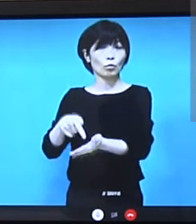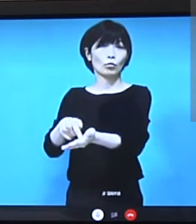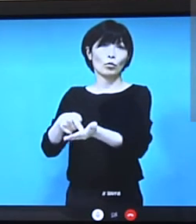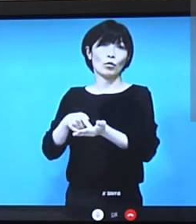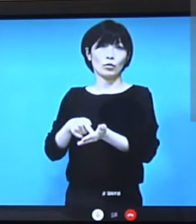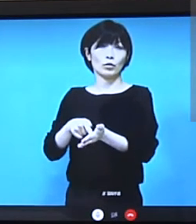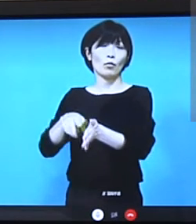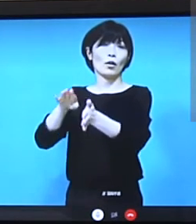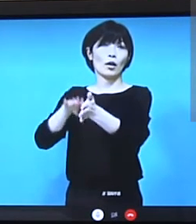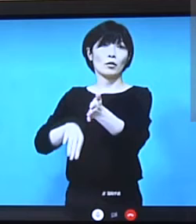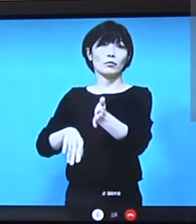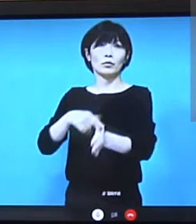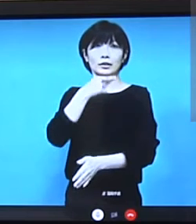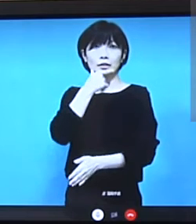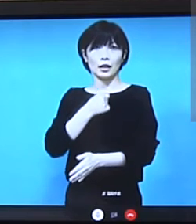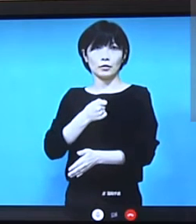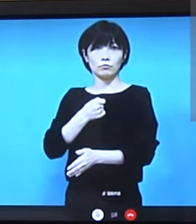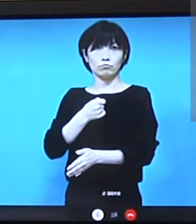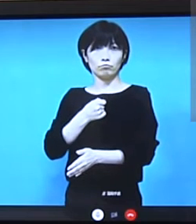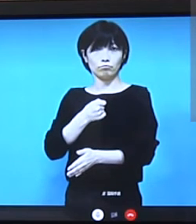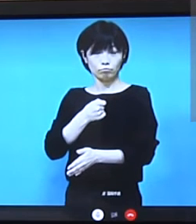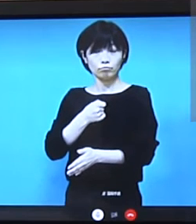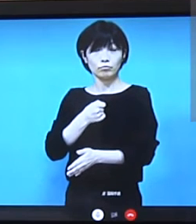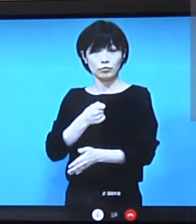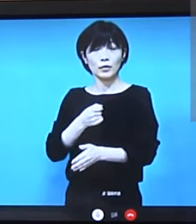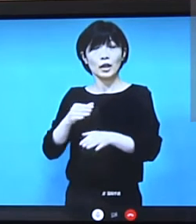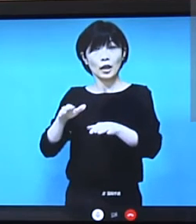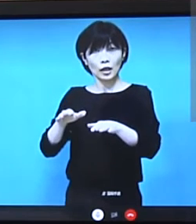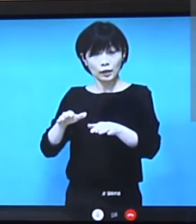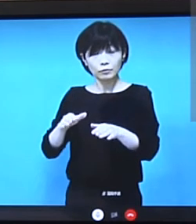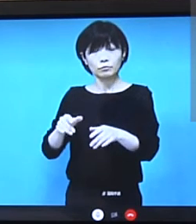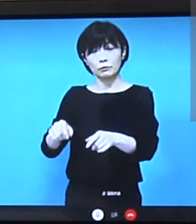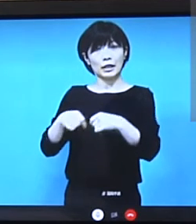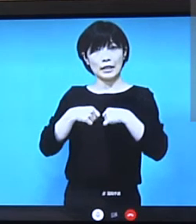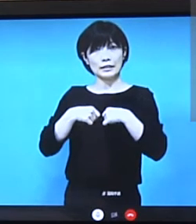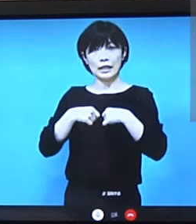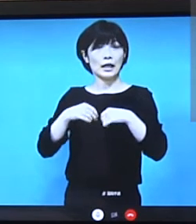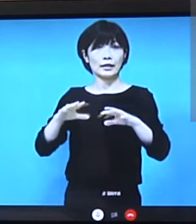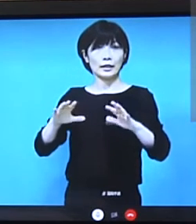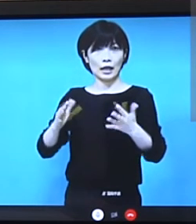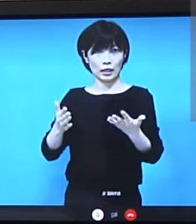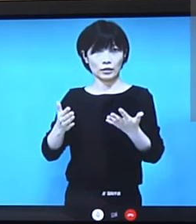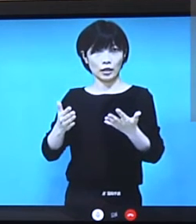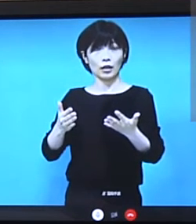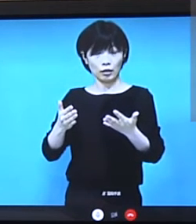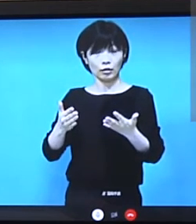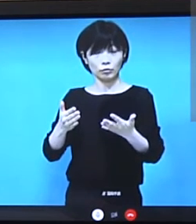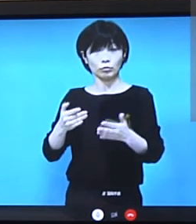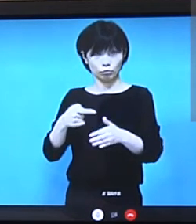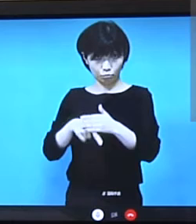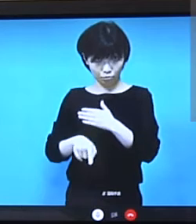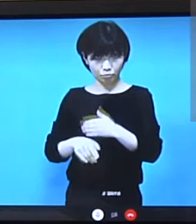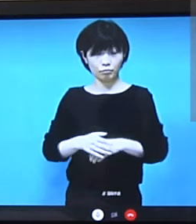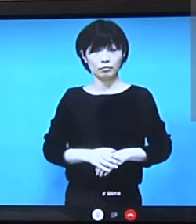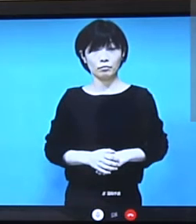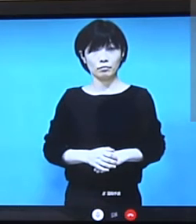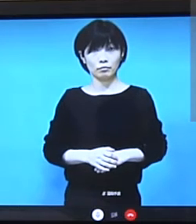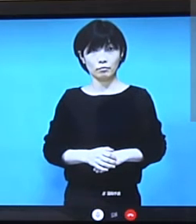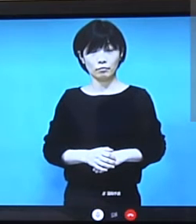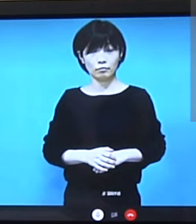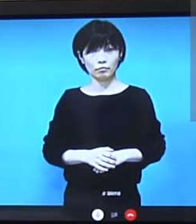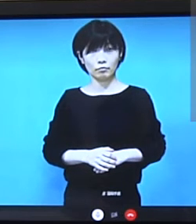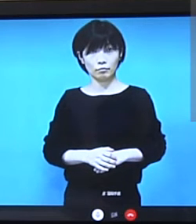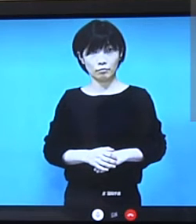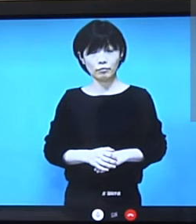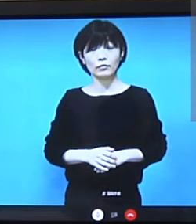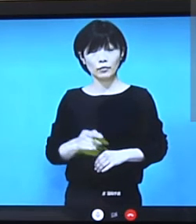、最初から感染者ではなかったということになっています。それに伴いまして、すべ